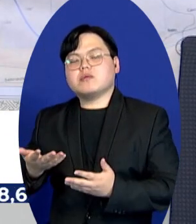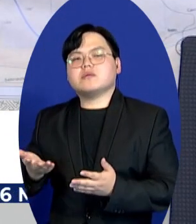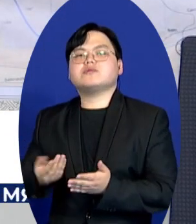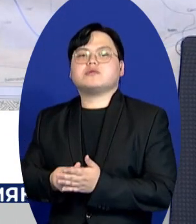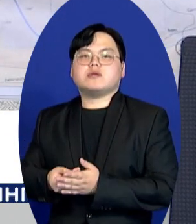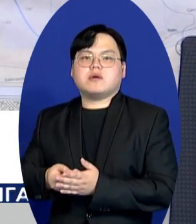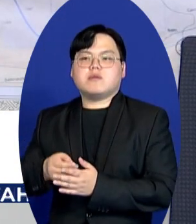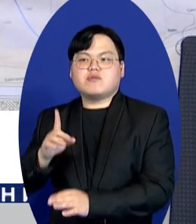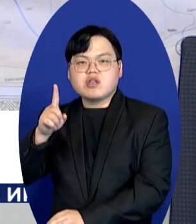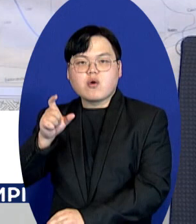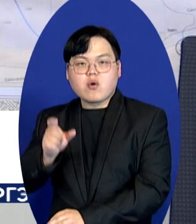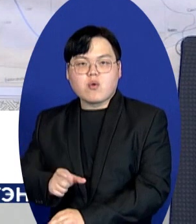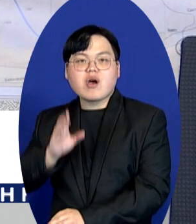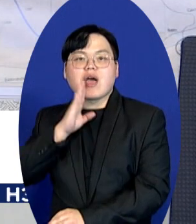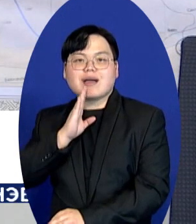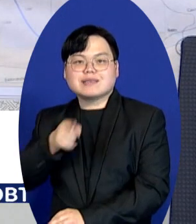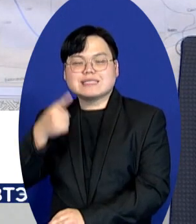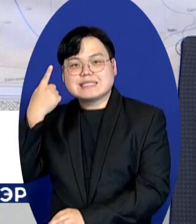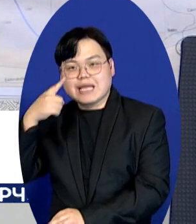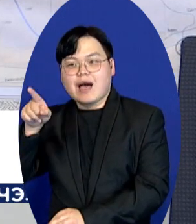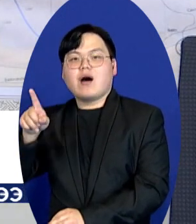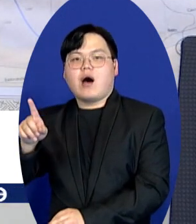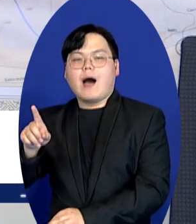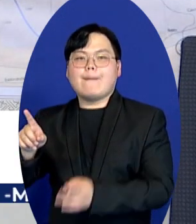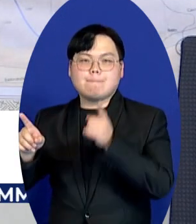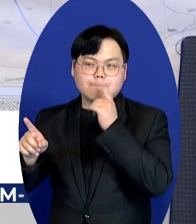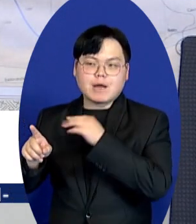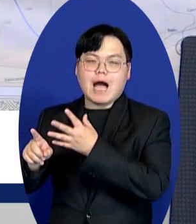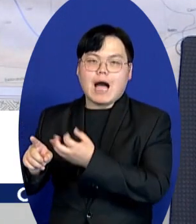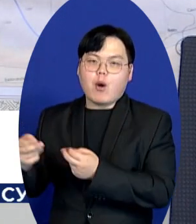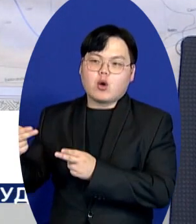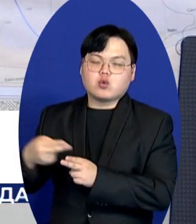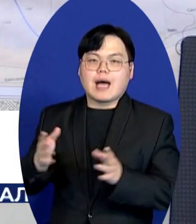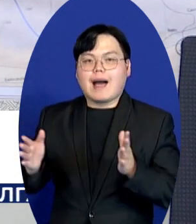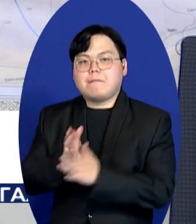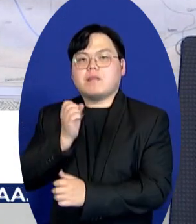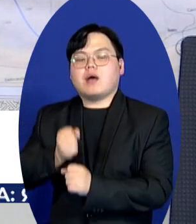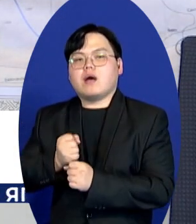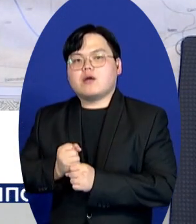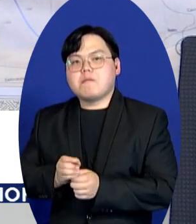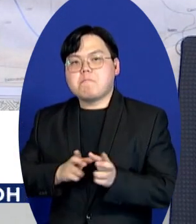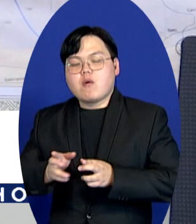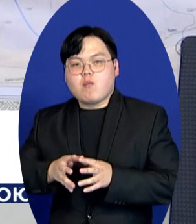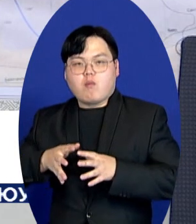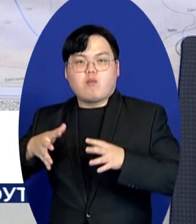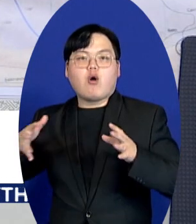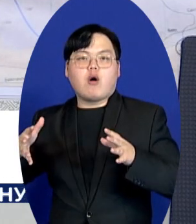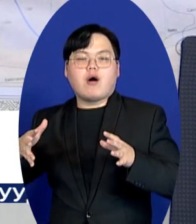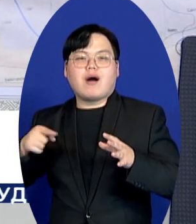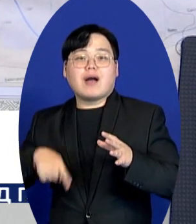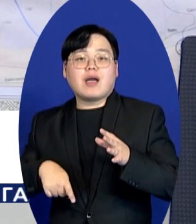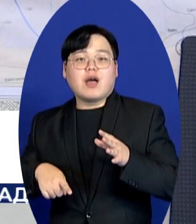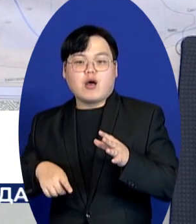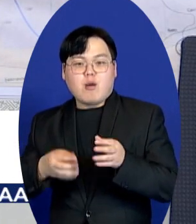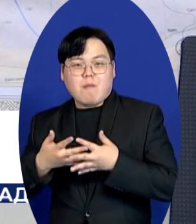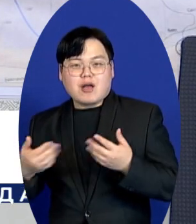да нэг ээжийн санаачлагыг Taurus компани хөрөнгө оруулалт хийгээд Vision Group компани маркетингийн хийгээд ингээд ажиллаж байгаа. За энэ бүтээгдэхүүн өөрөө маш их